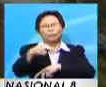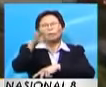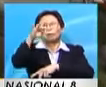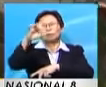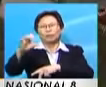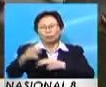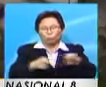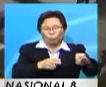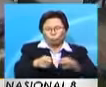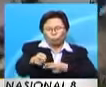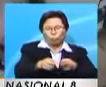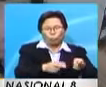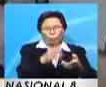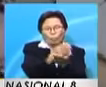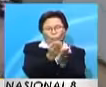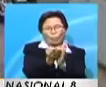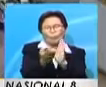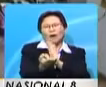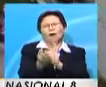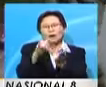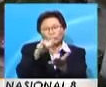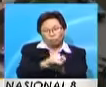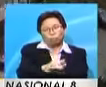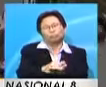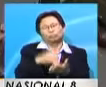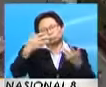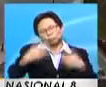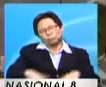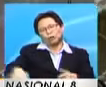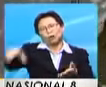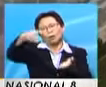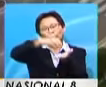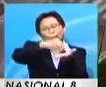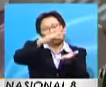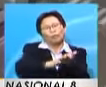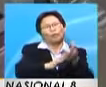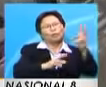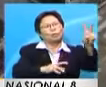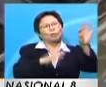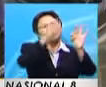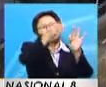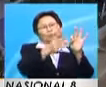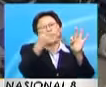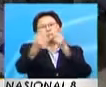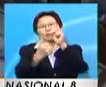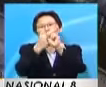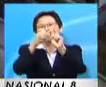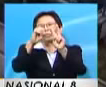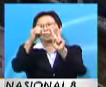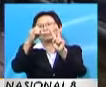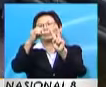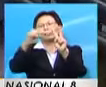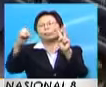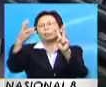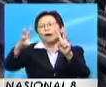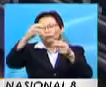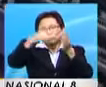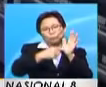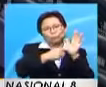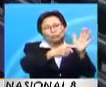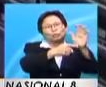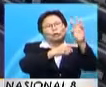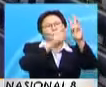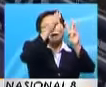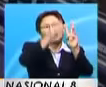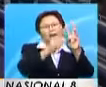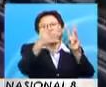terlibat dalam urusan belah Bahagia itu perkara itu telah diwartakan pada 29 April 2016 setelah dipamerkan kepada umum pada